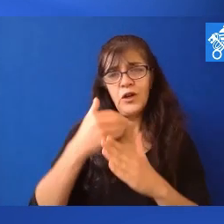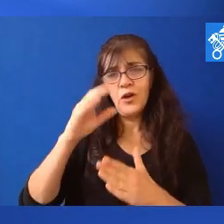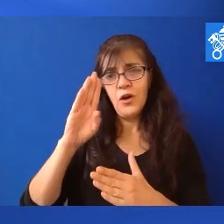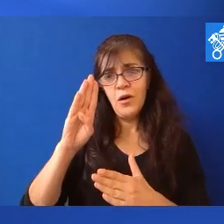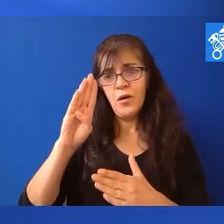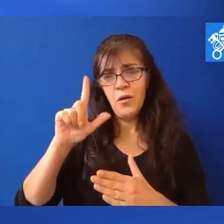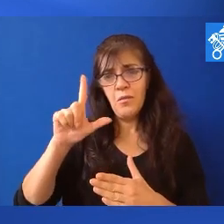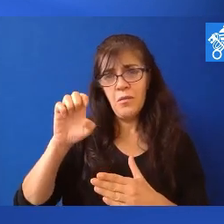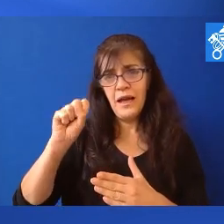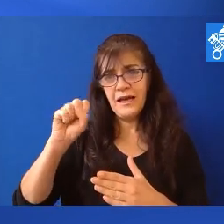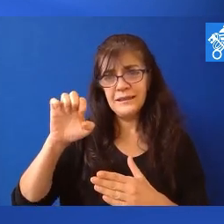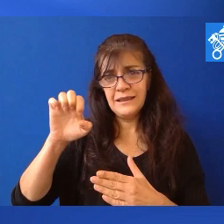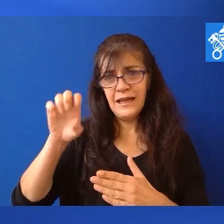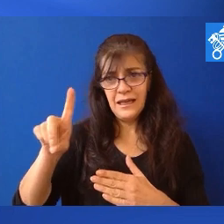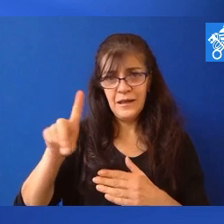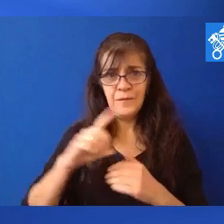new blessed.